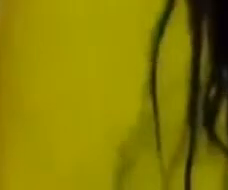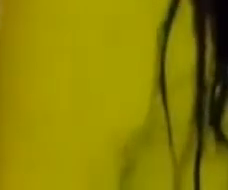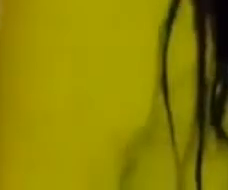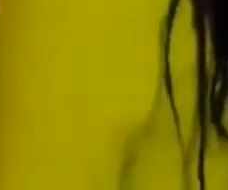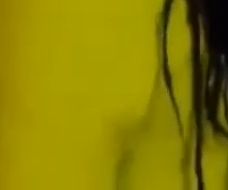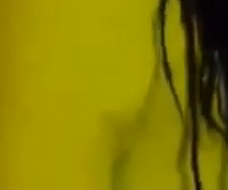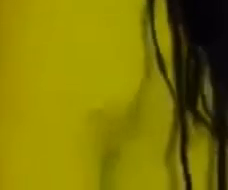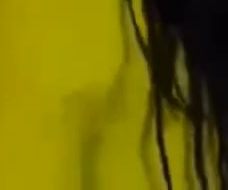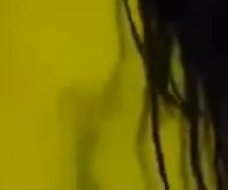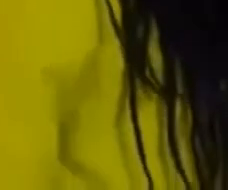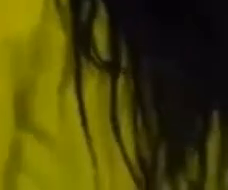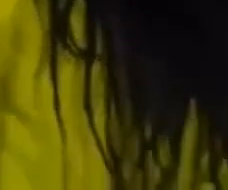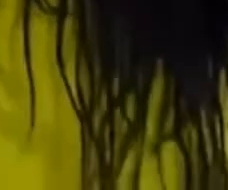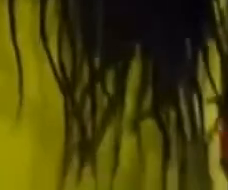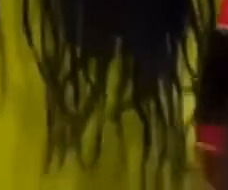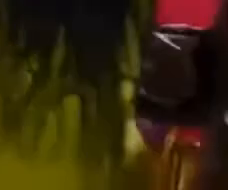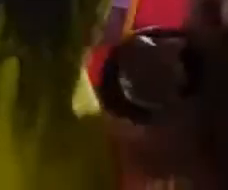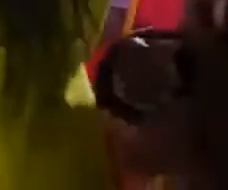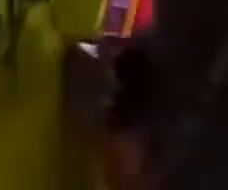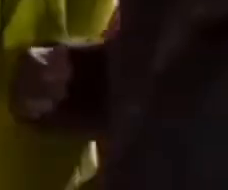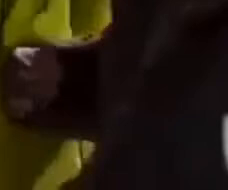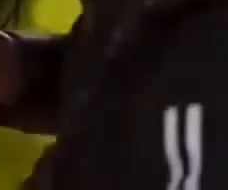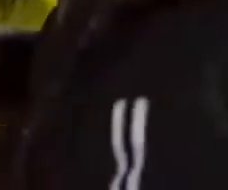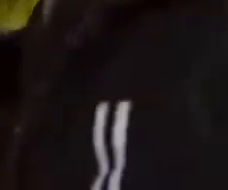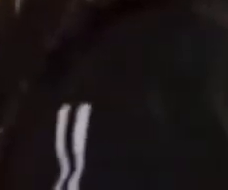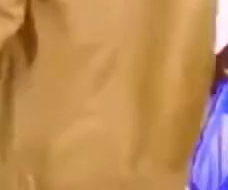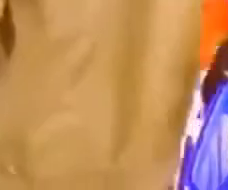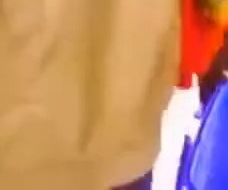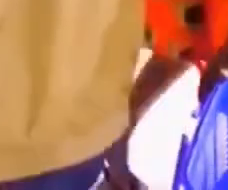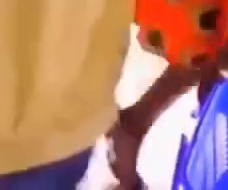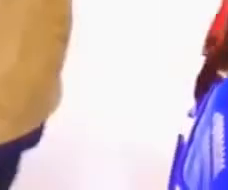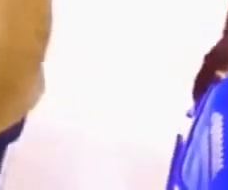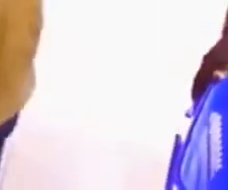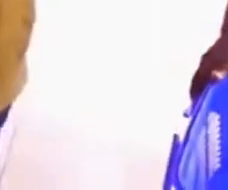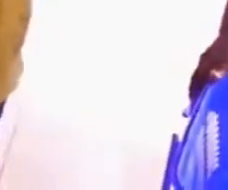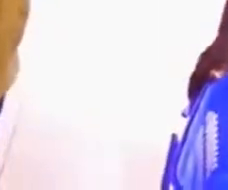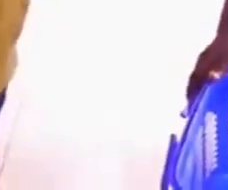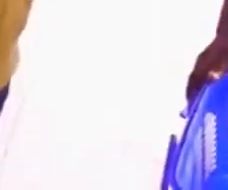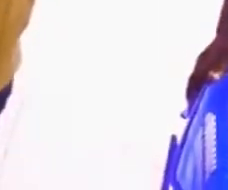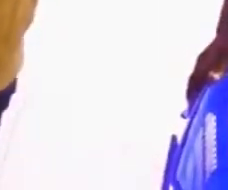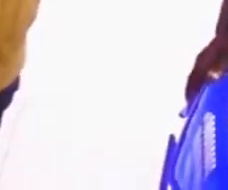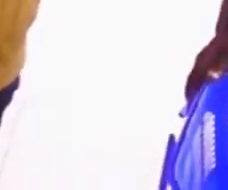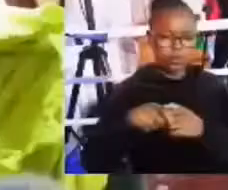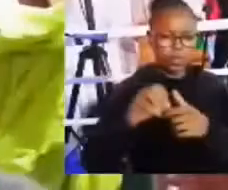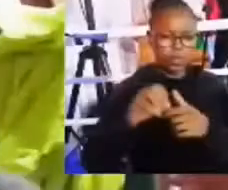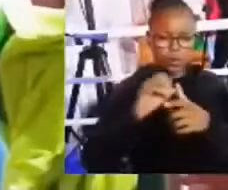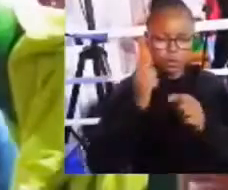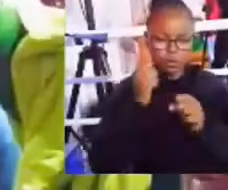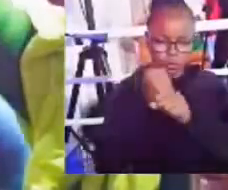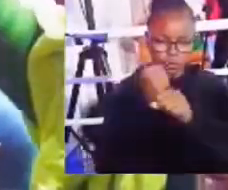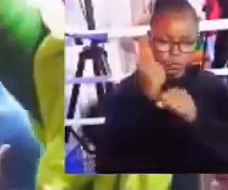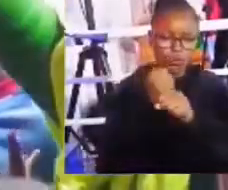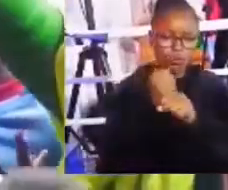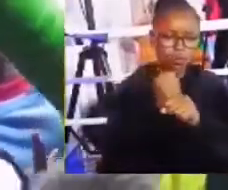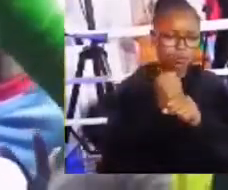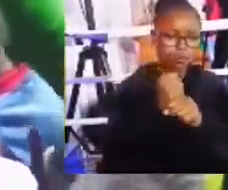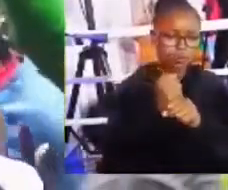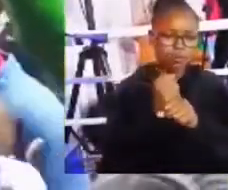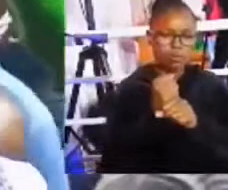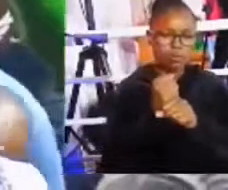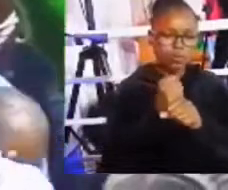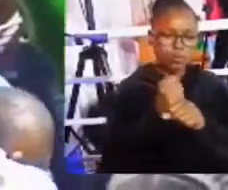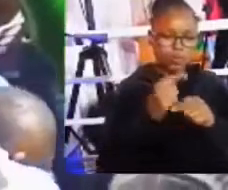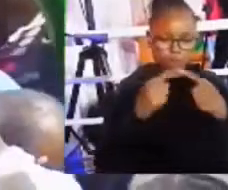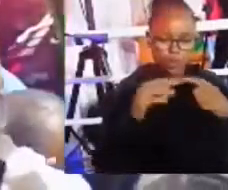Mathayo ikumine mwe kwa bia kamu harika mirogo iri na inyanya kara uou. Ukai kuri nie inyuothe anogu na